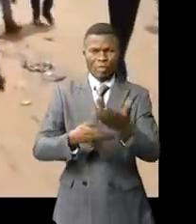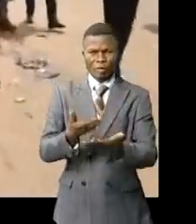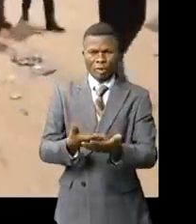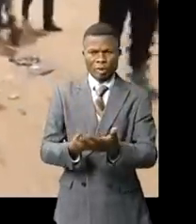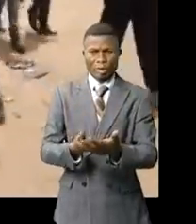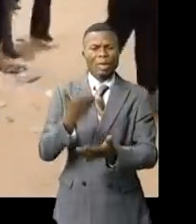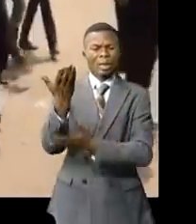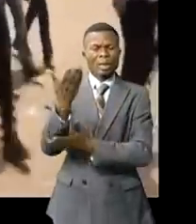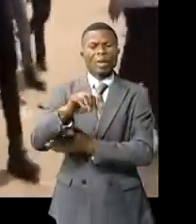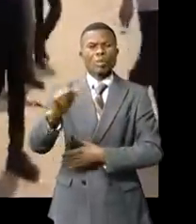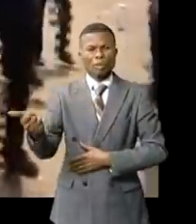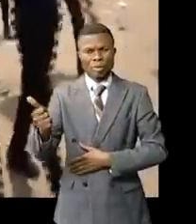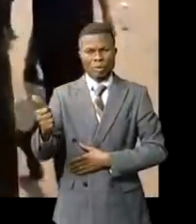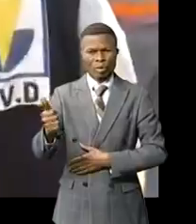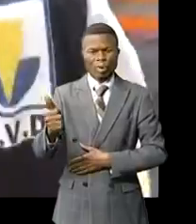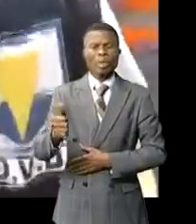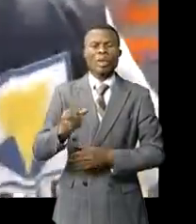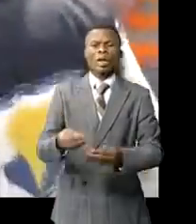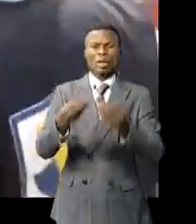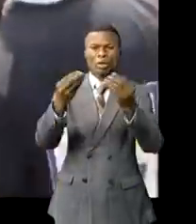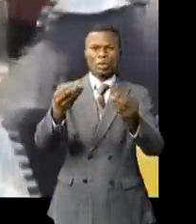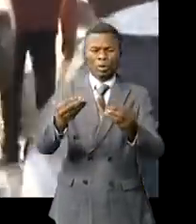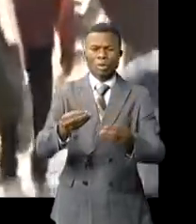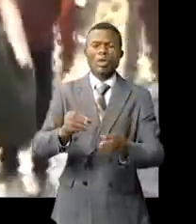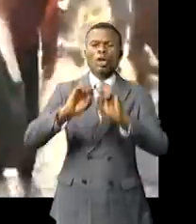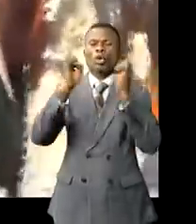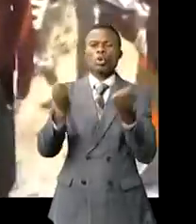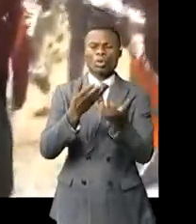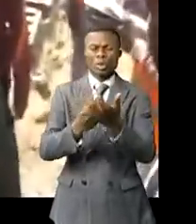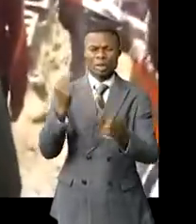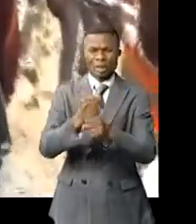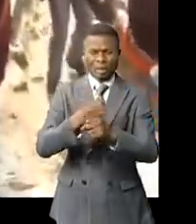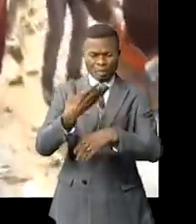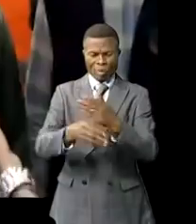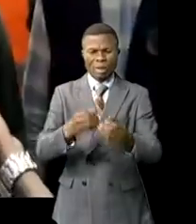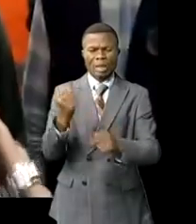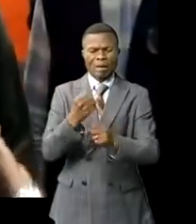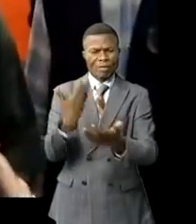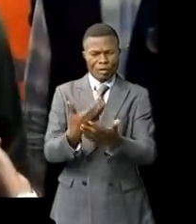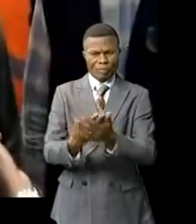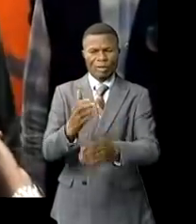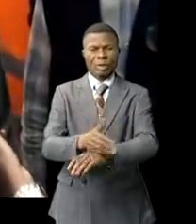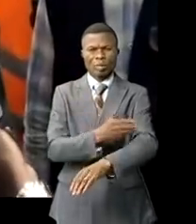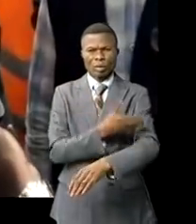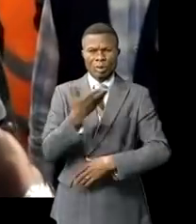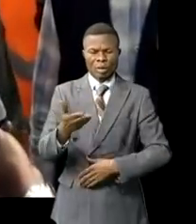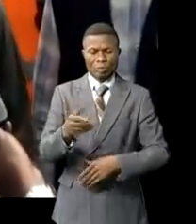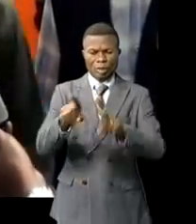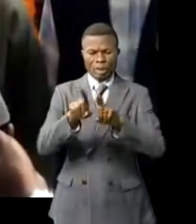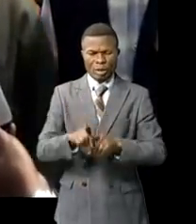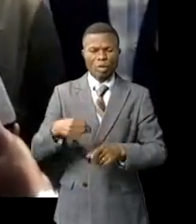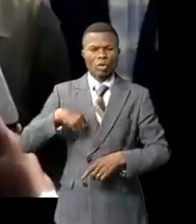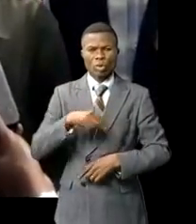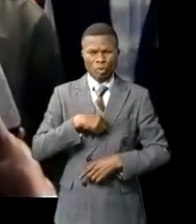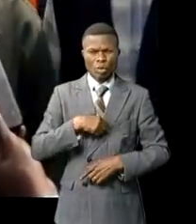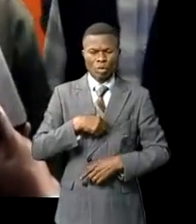Certaines recommandations ont été faites par lui à Greg 7 pour améliorer et accélérer ses travaux. Mais nous avons profité aussi